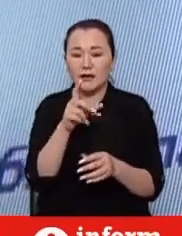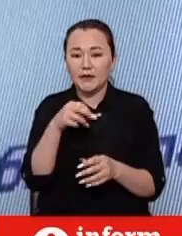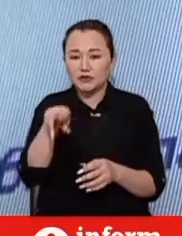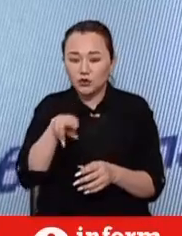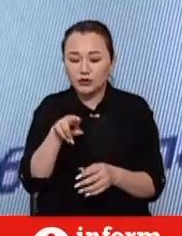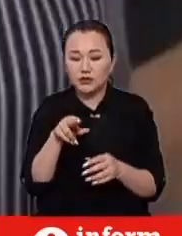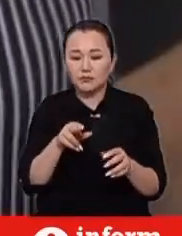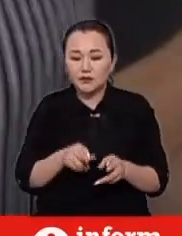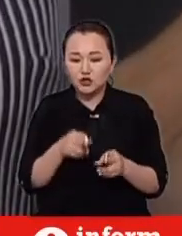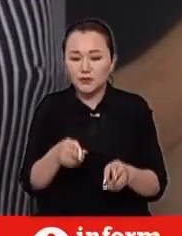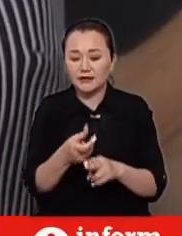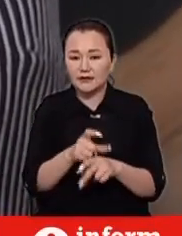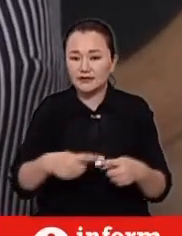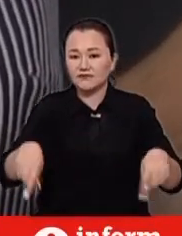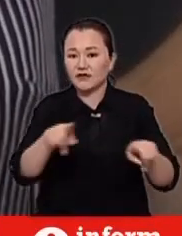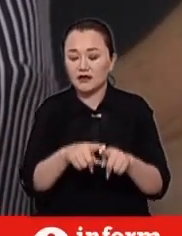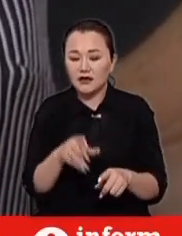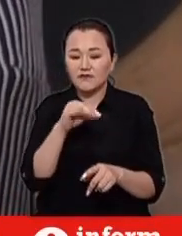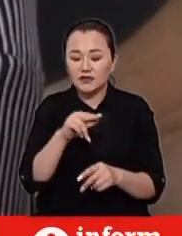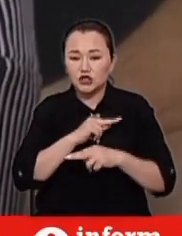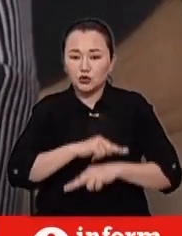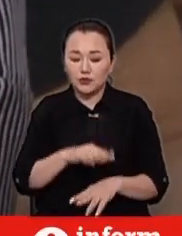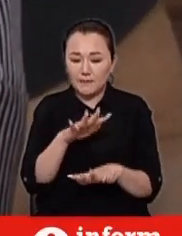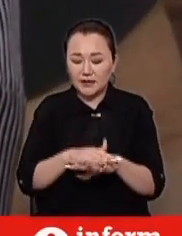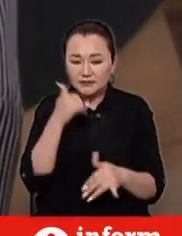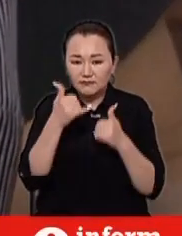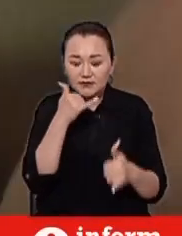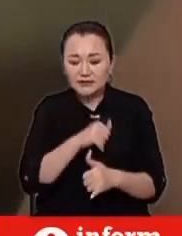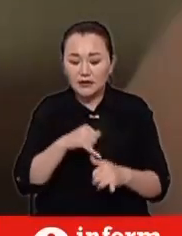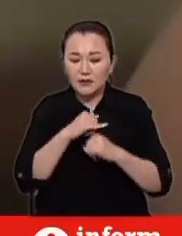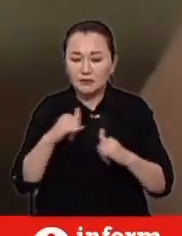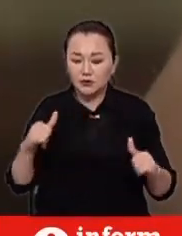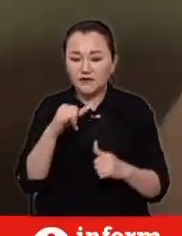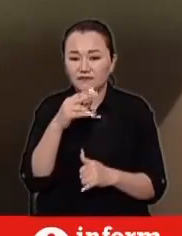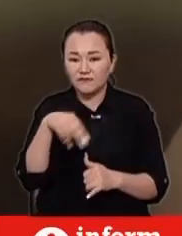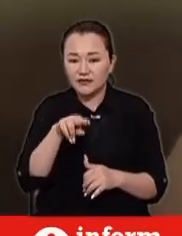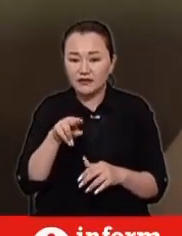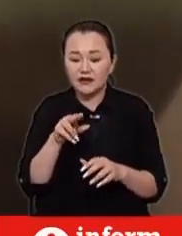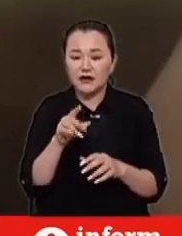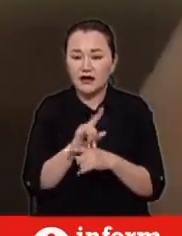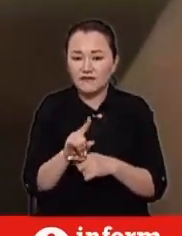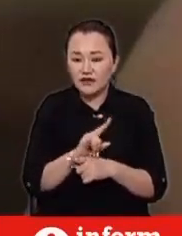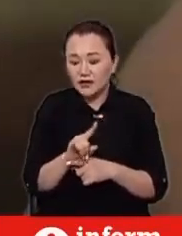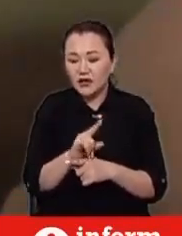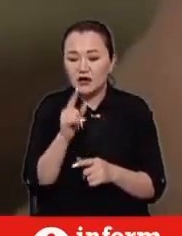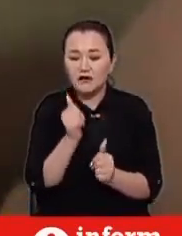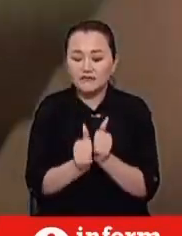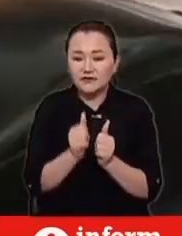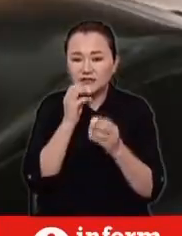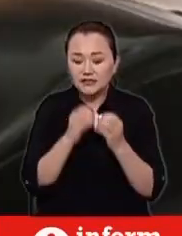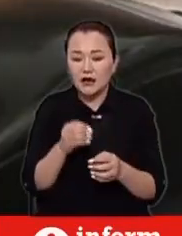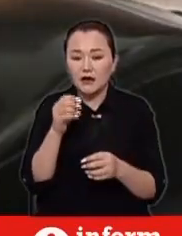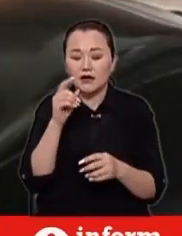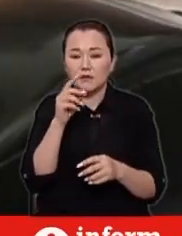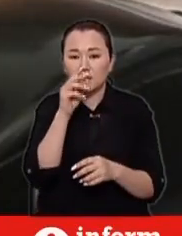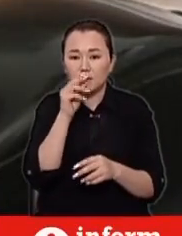в IT-сфере. Звонки под видом сотрудников банков – это самый распространенный вид аферы. Граждане всегда подозревали, что